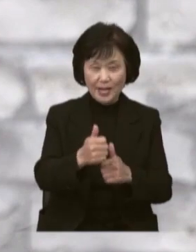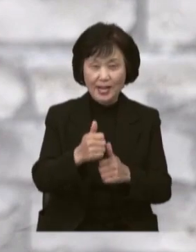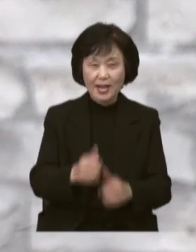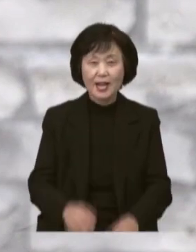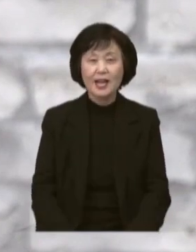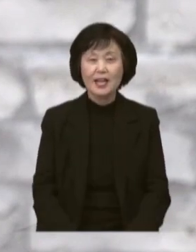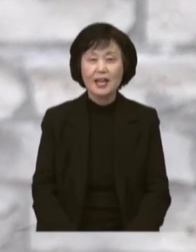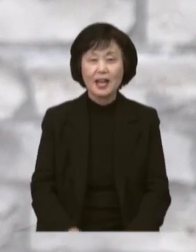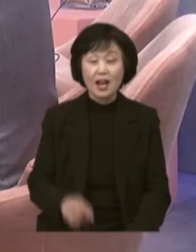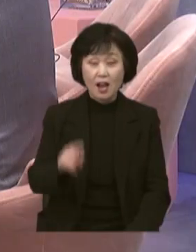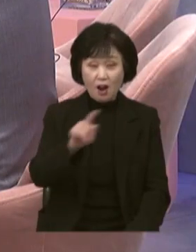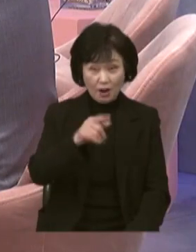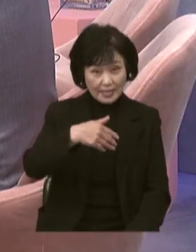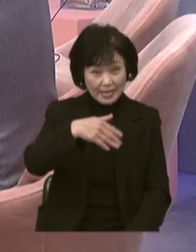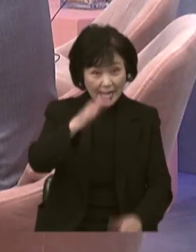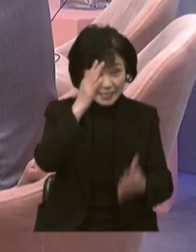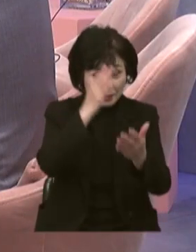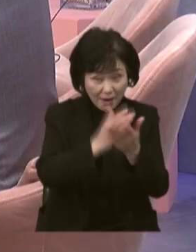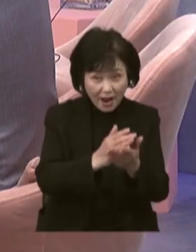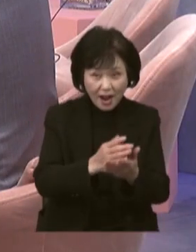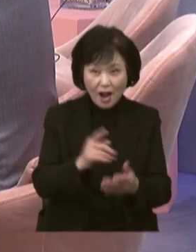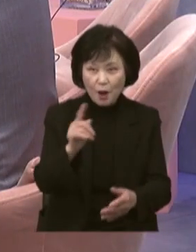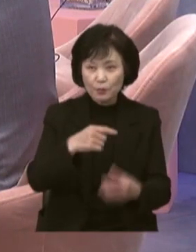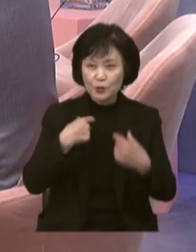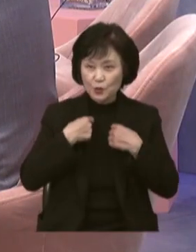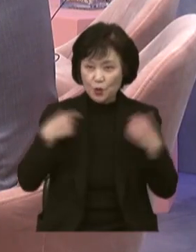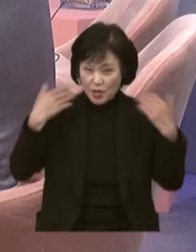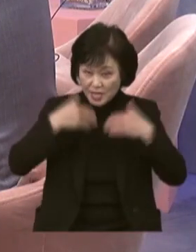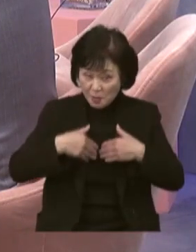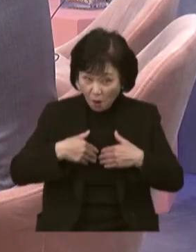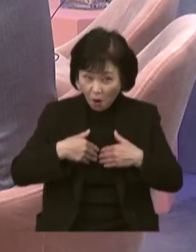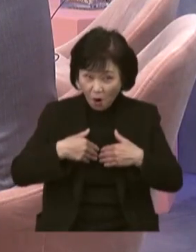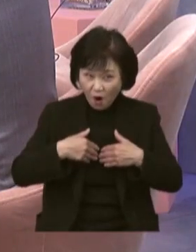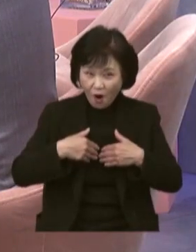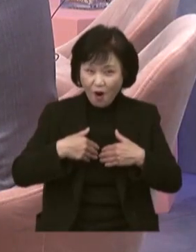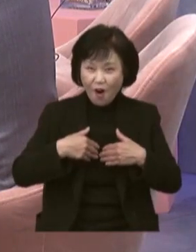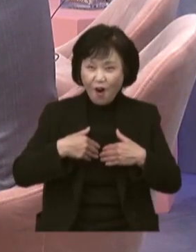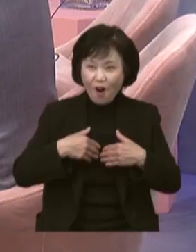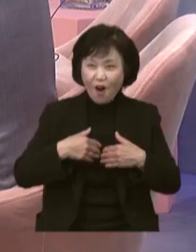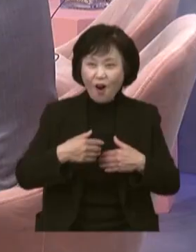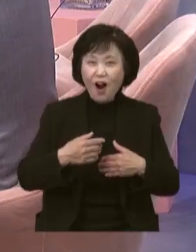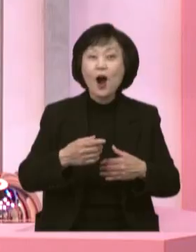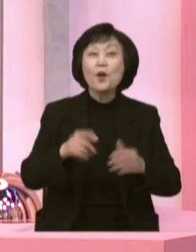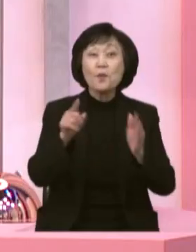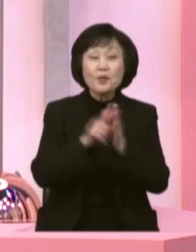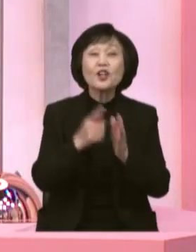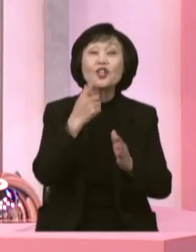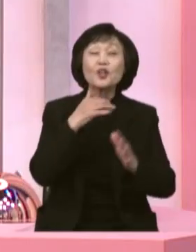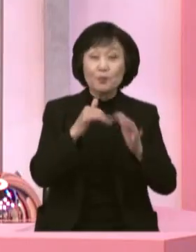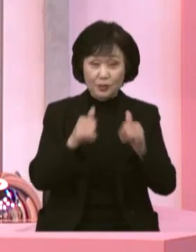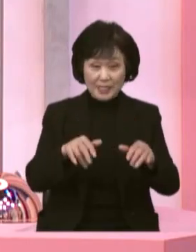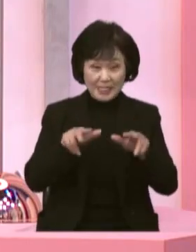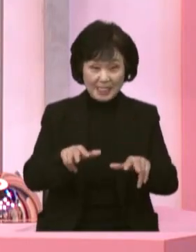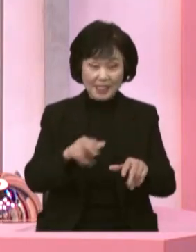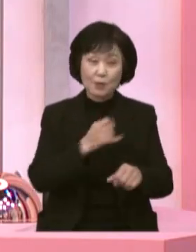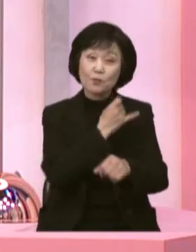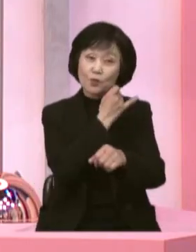계기가. 그렇죠? 66살, 우리 엄마가 66살 때인데 우리 언니가 우리가